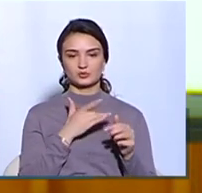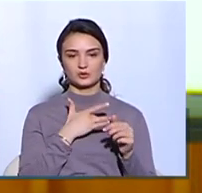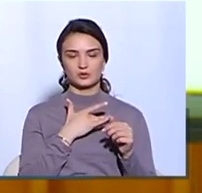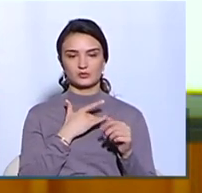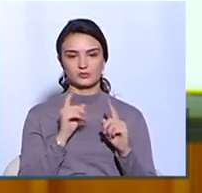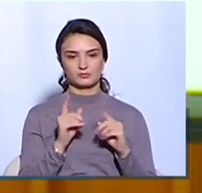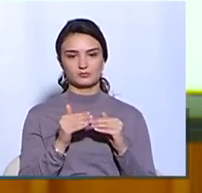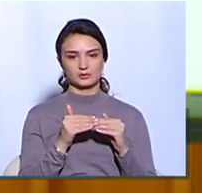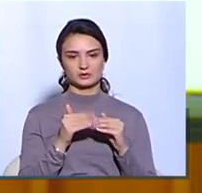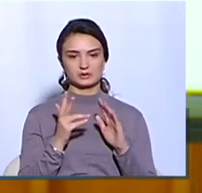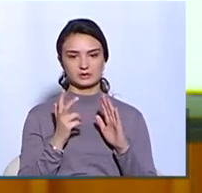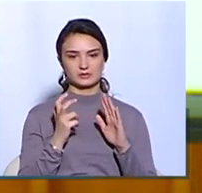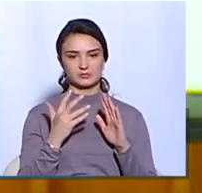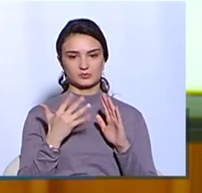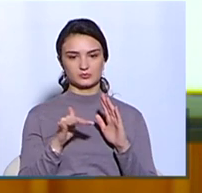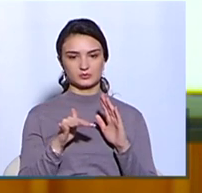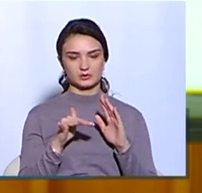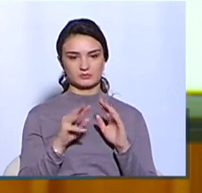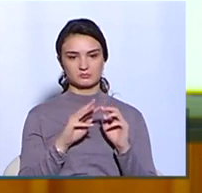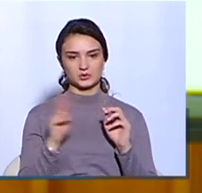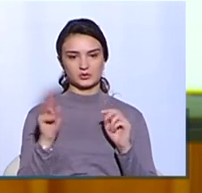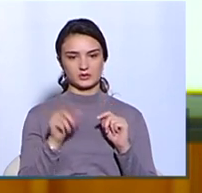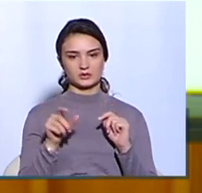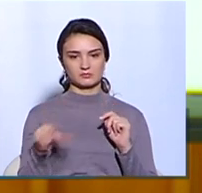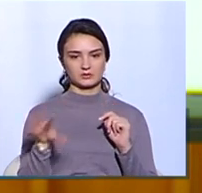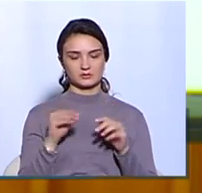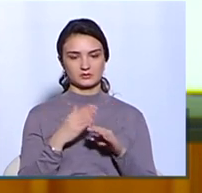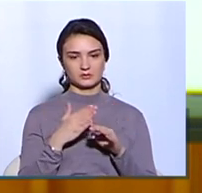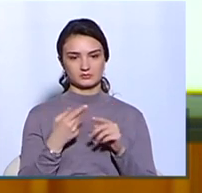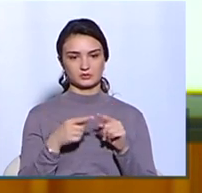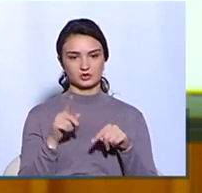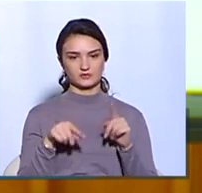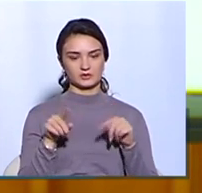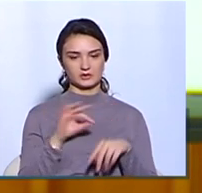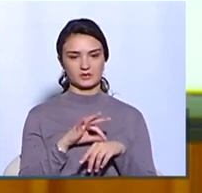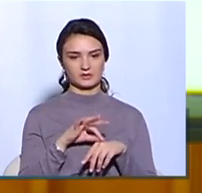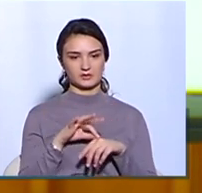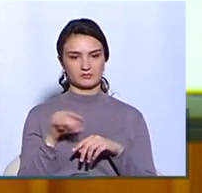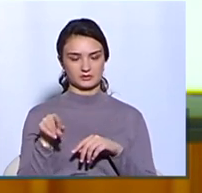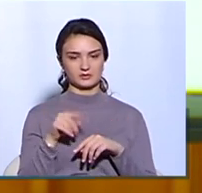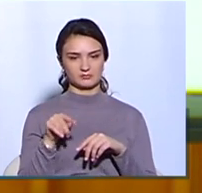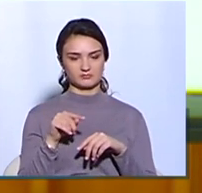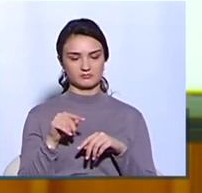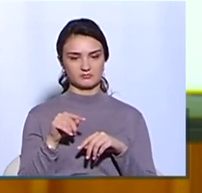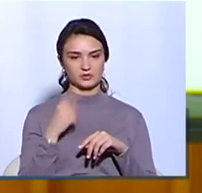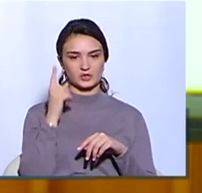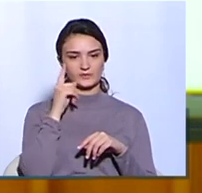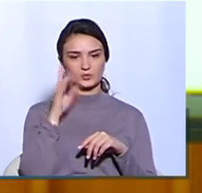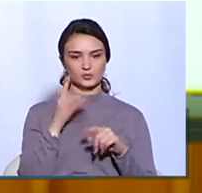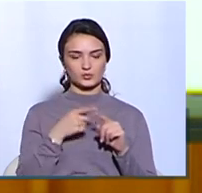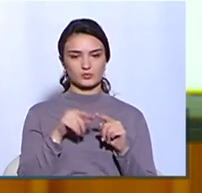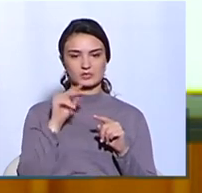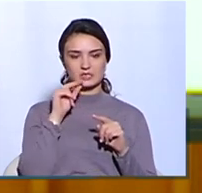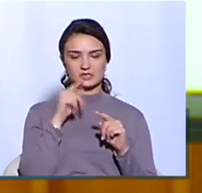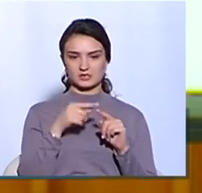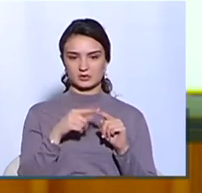დაახლოებით 350 მილიონი ადამიანი არის ამ იშვიათი დაავადებების სიცით. არ გვეგონოს, რომ ეს ციფრი